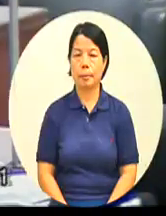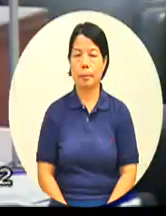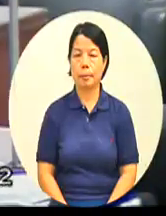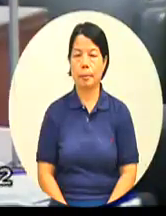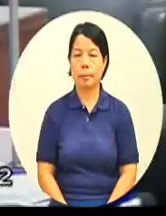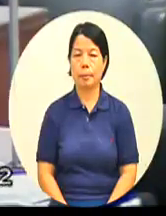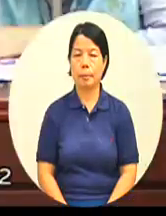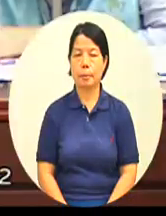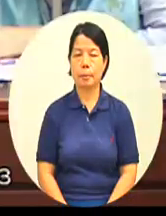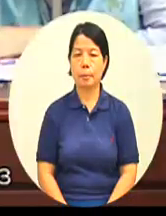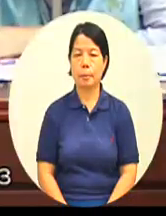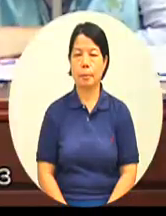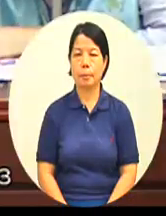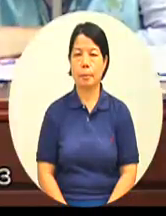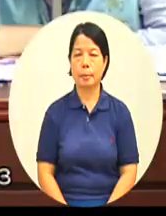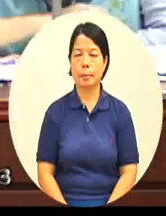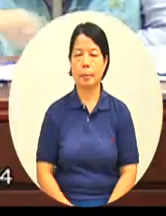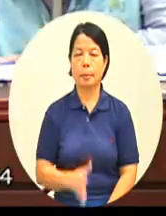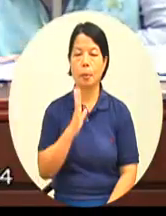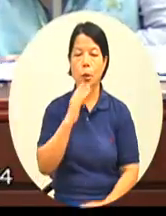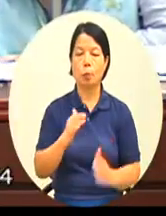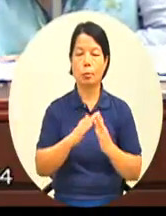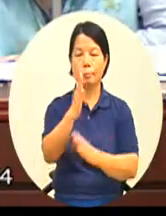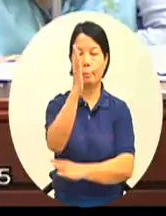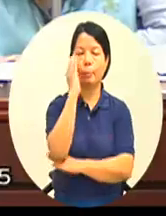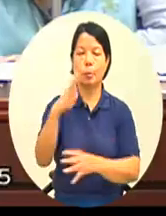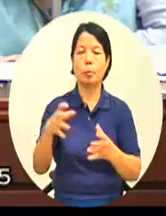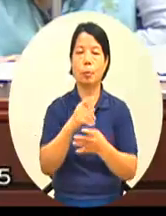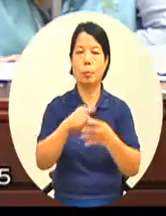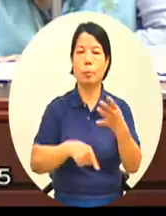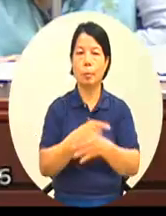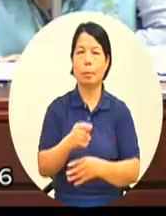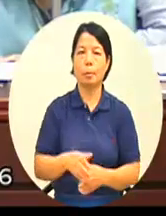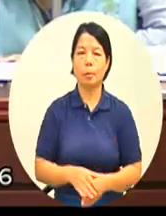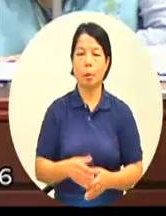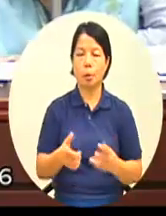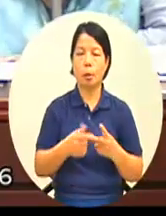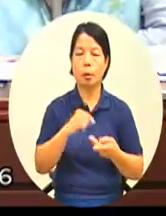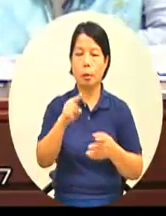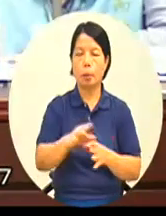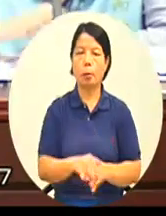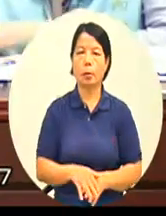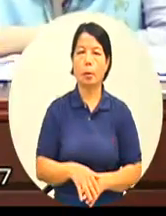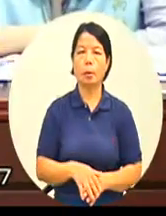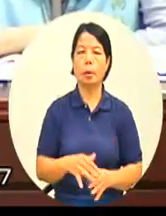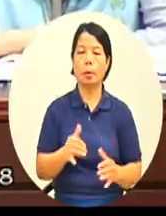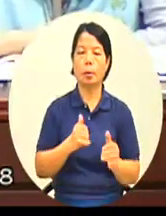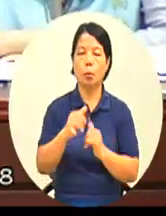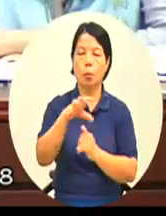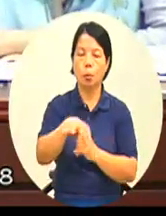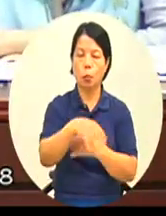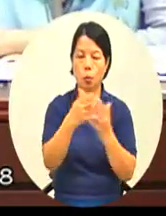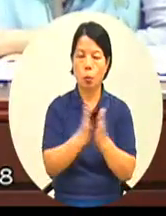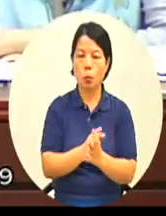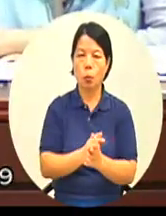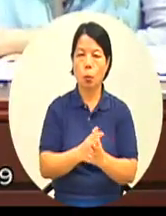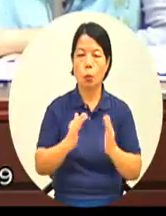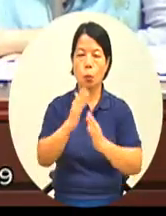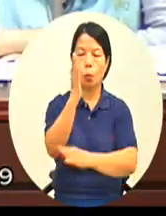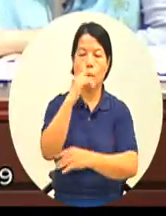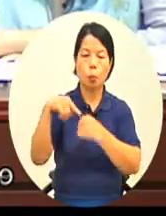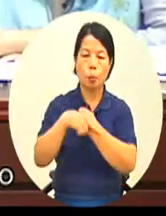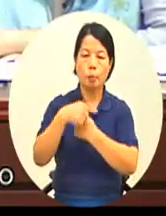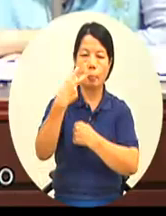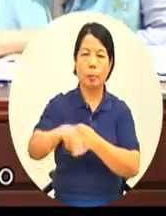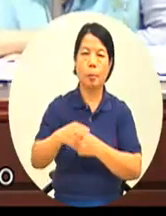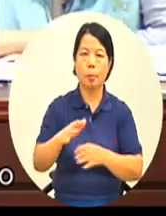好，这个部分可能如果在市府的同仁的部分，我们可能要跟人事处那边还有市府那边相关研究。那至